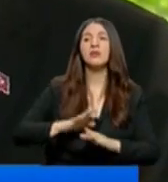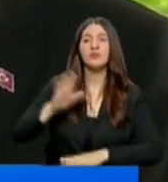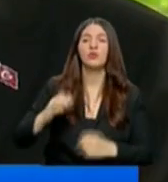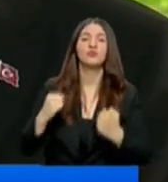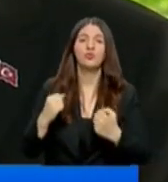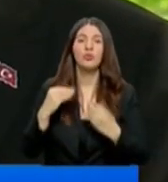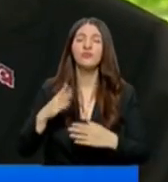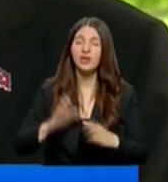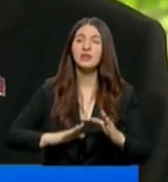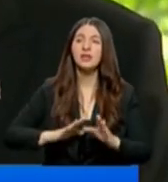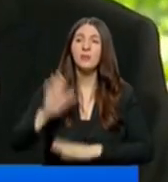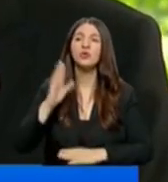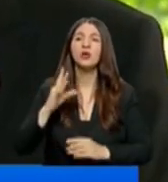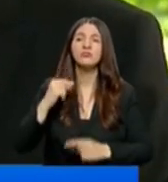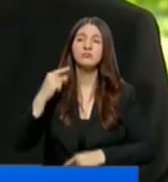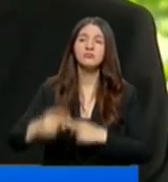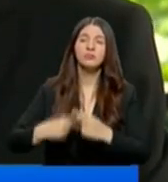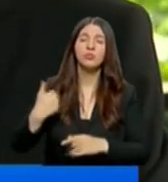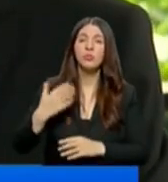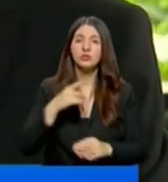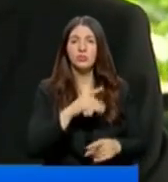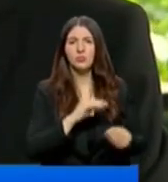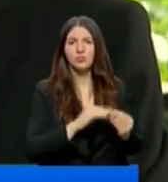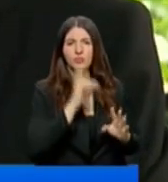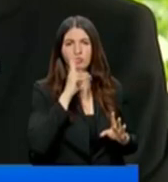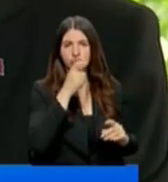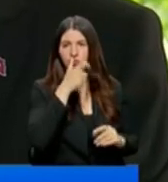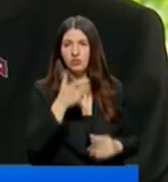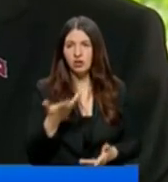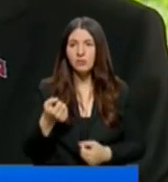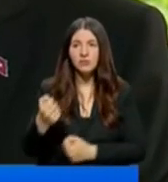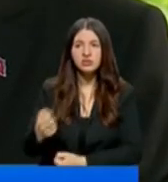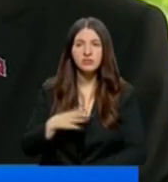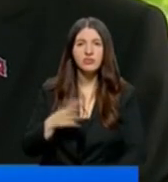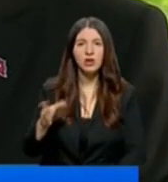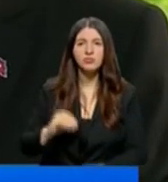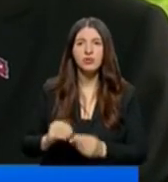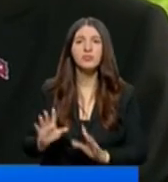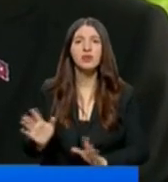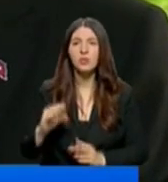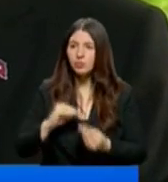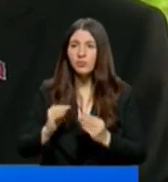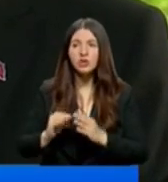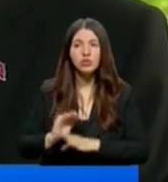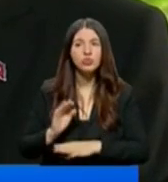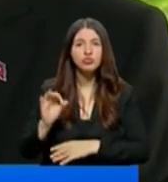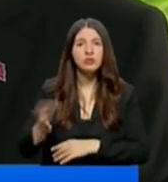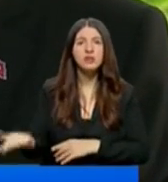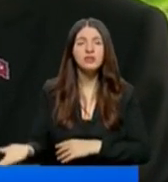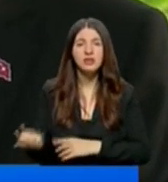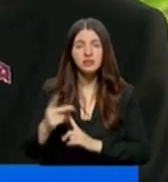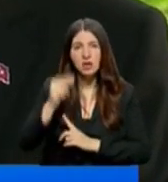güçlenir ve demokrasi soylu bir kurum haline gelir. Siz böyle bir sorun görüyor musunuz Türkiye'de? Baskı kuruyorlar. Sorun değil. Sorunu yaşıyoruz zaten İsmail